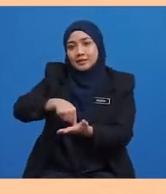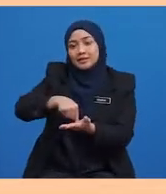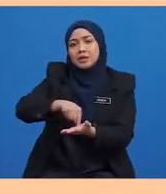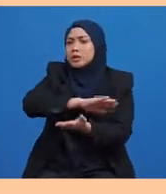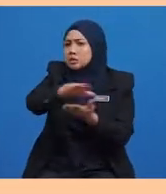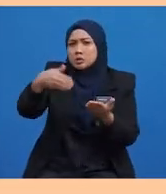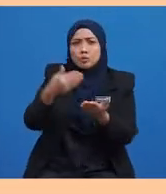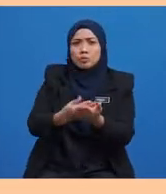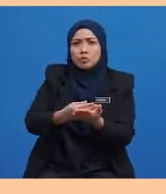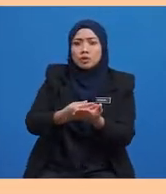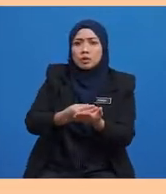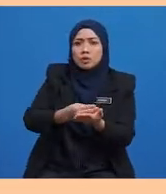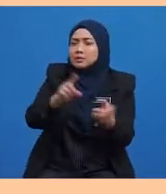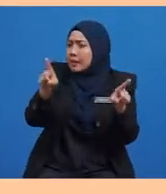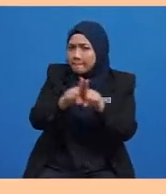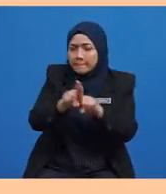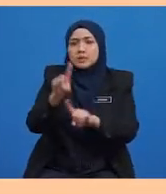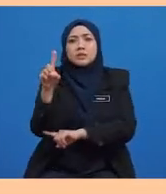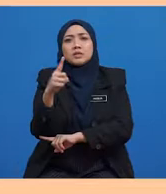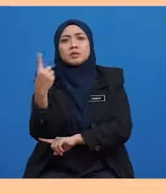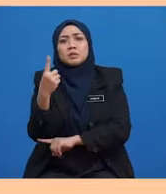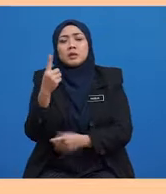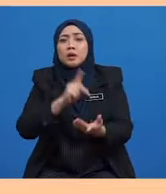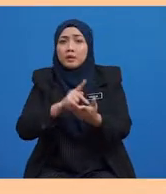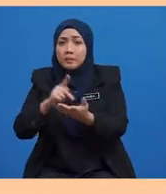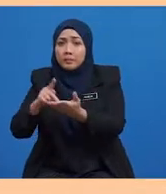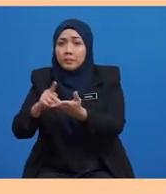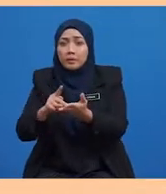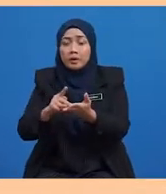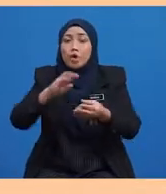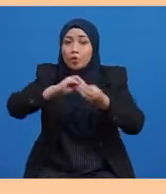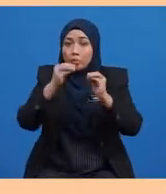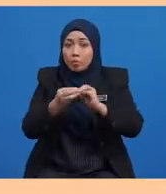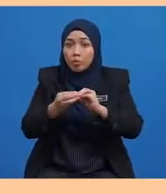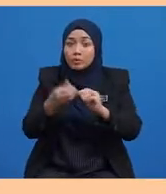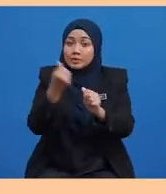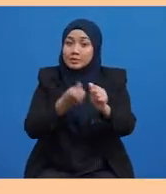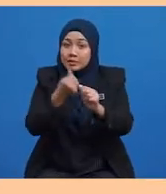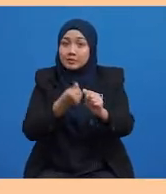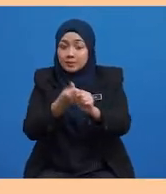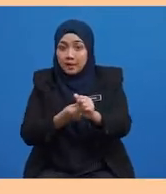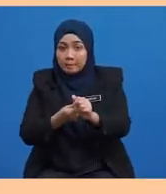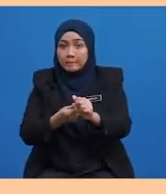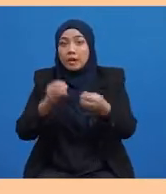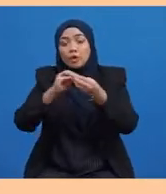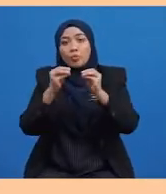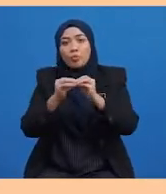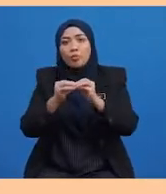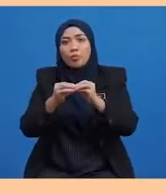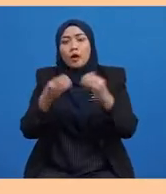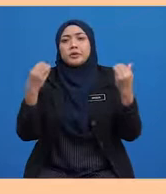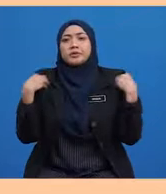Semua dadu adalah sama. Bilangan nombor yang terdapat dalam setiap dadu adalah 6